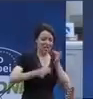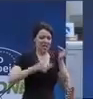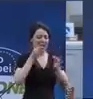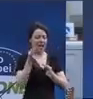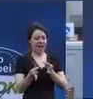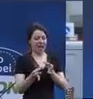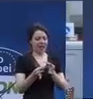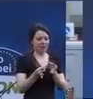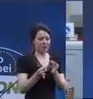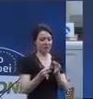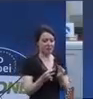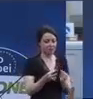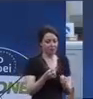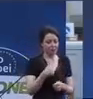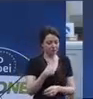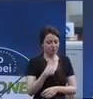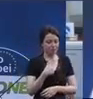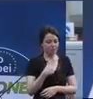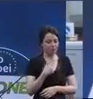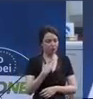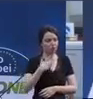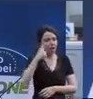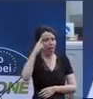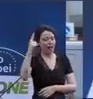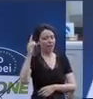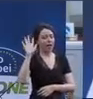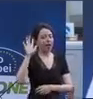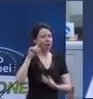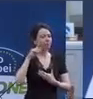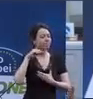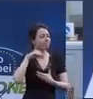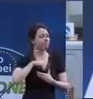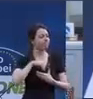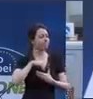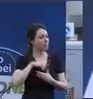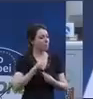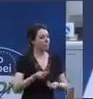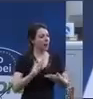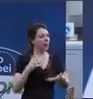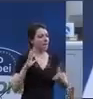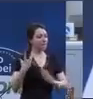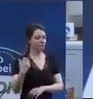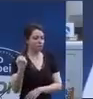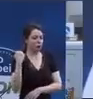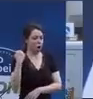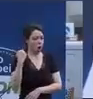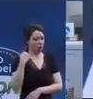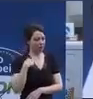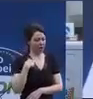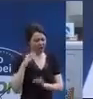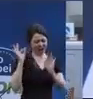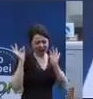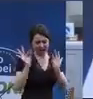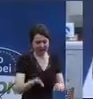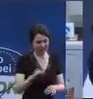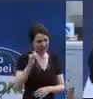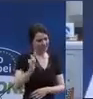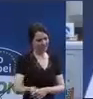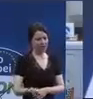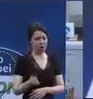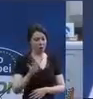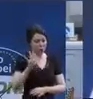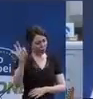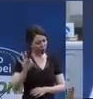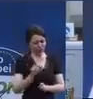spiegarlo avendo un'idea dentro che vi deve rendere forti arriveremo e non al